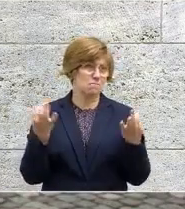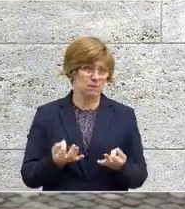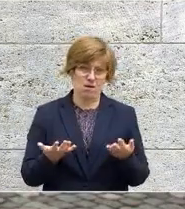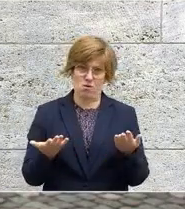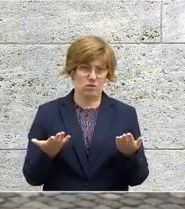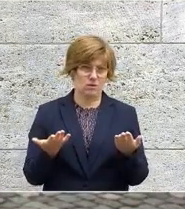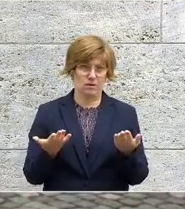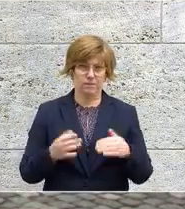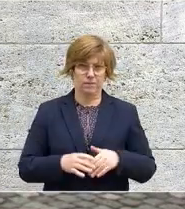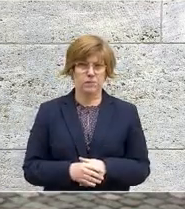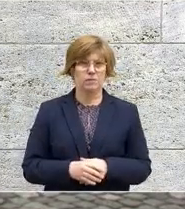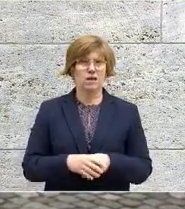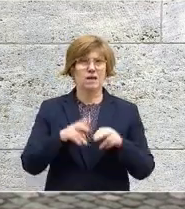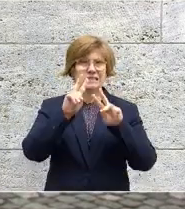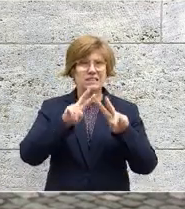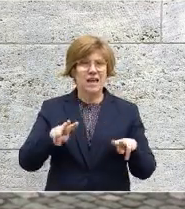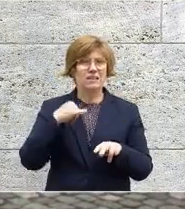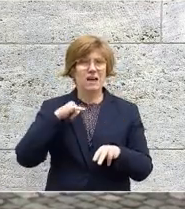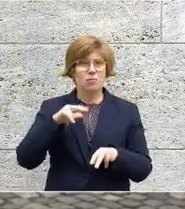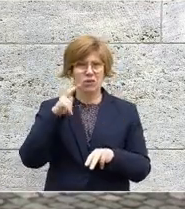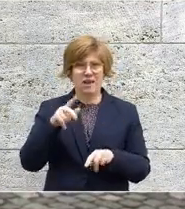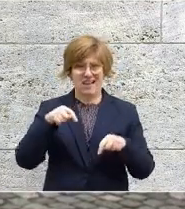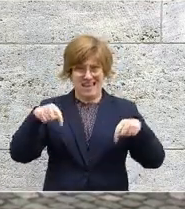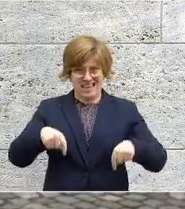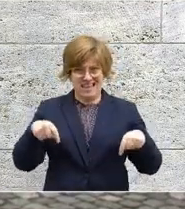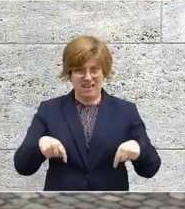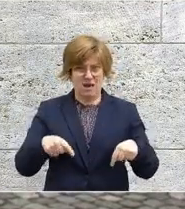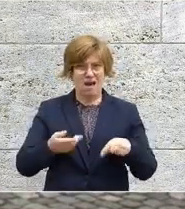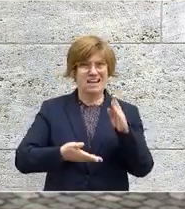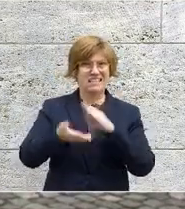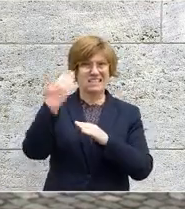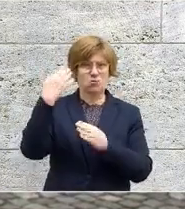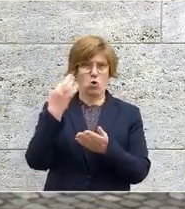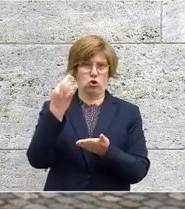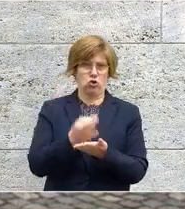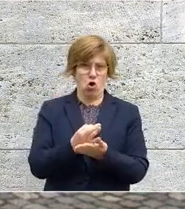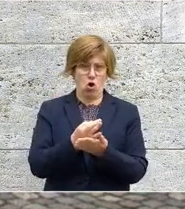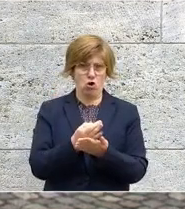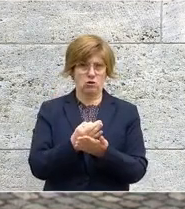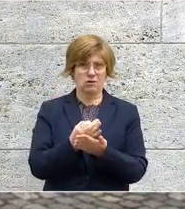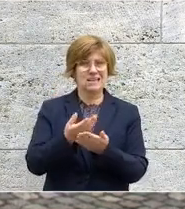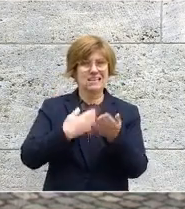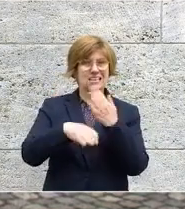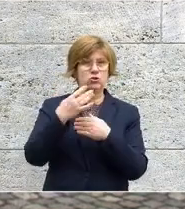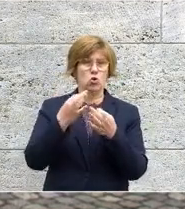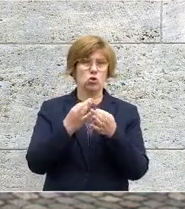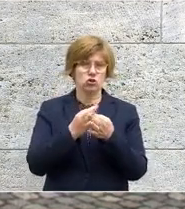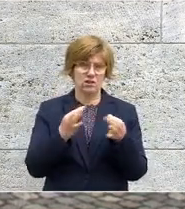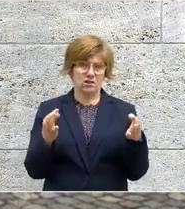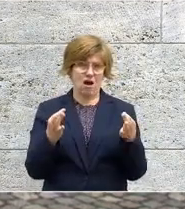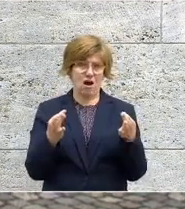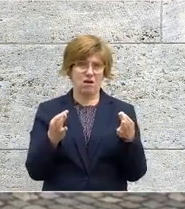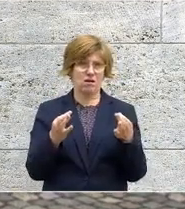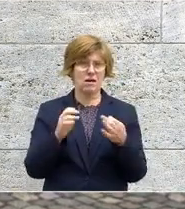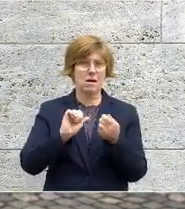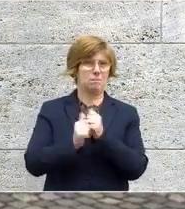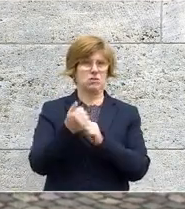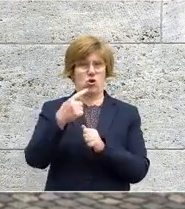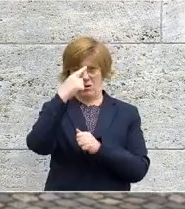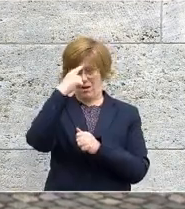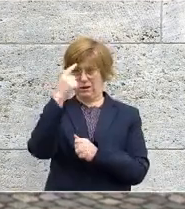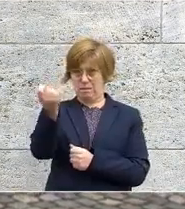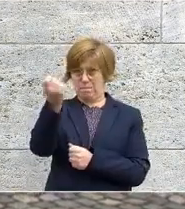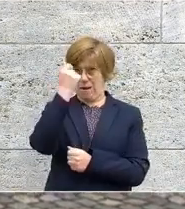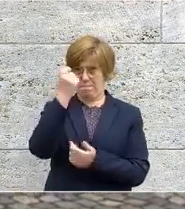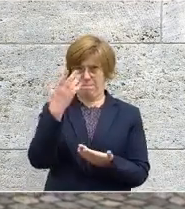nötig. Meine sehr geehrten Damen und Herren, hier an diesem historischen Ort und an diesem historischen Tag wird uns besonders